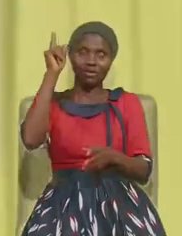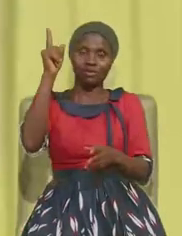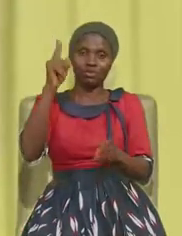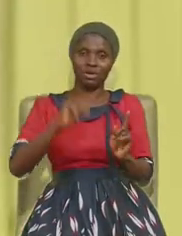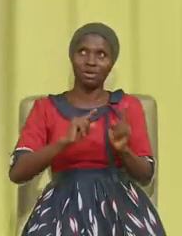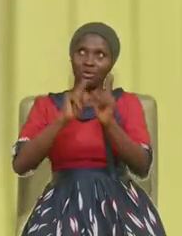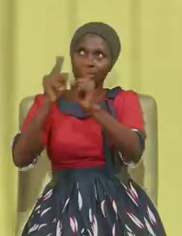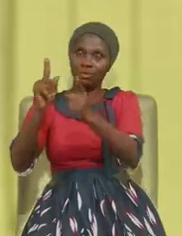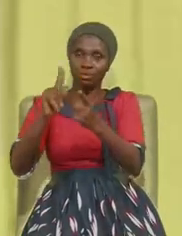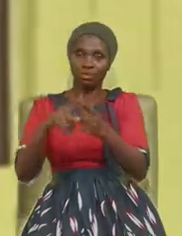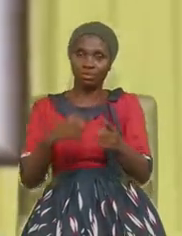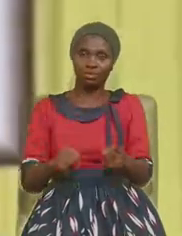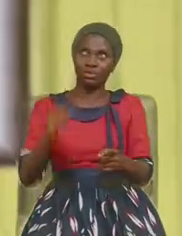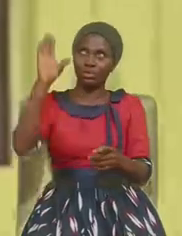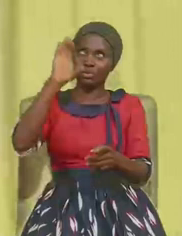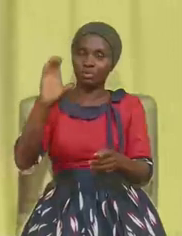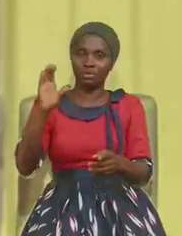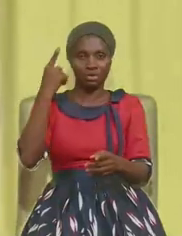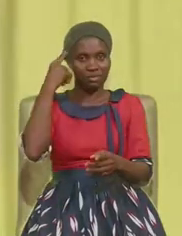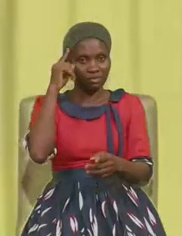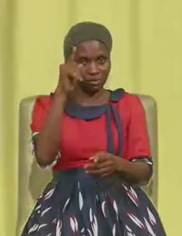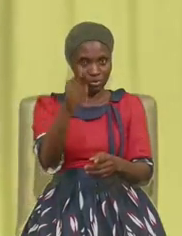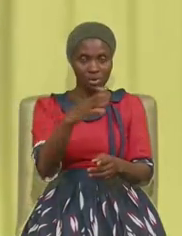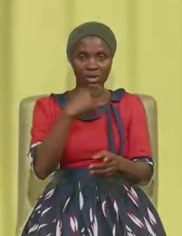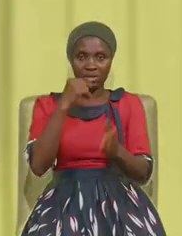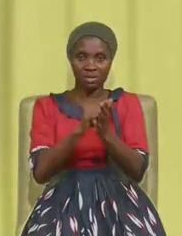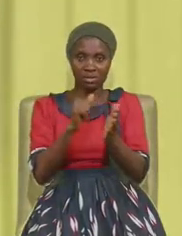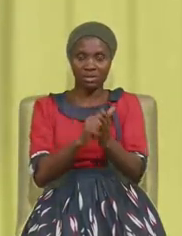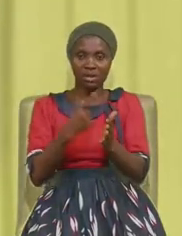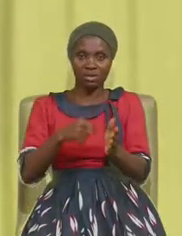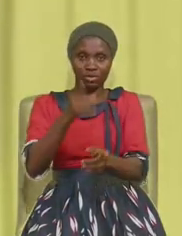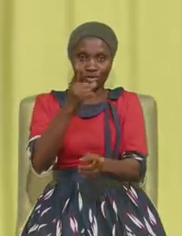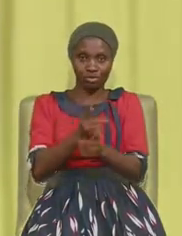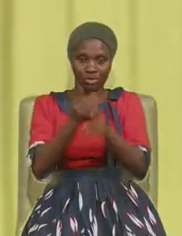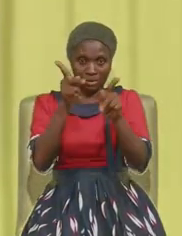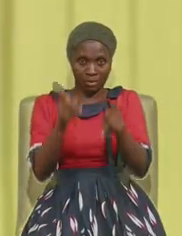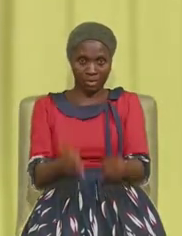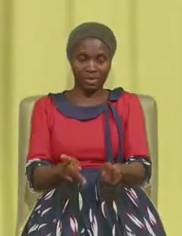toi. Et il dit, le juste pour les injustes,